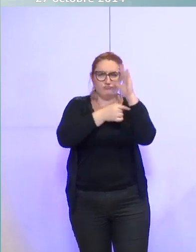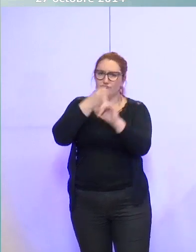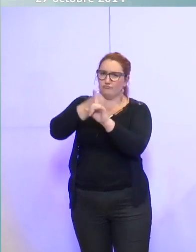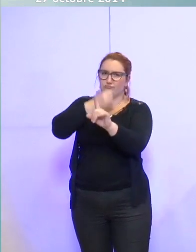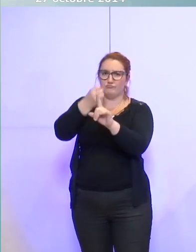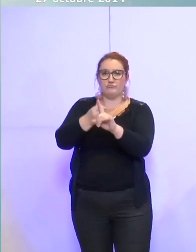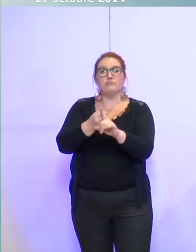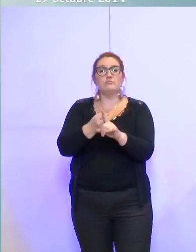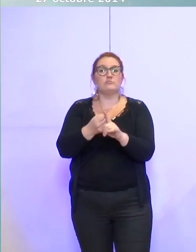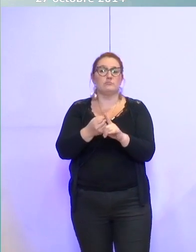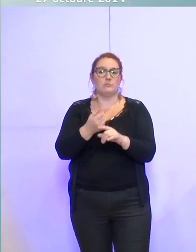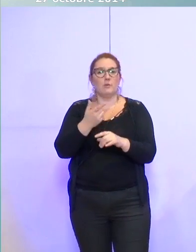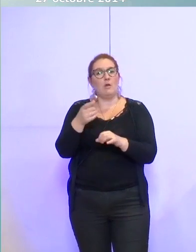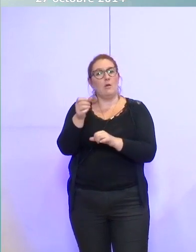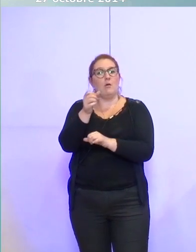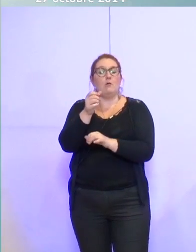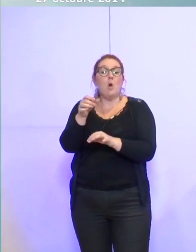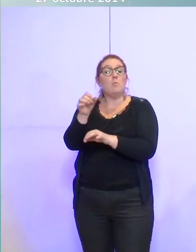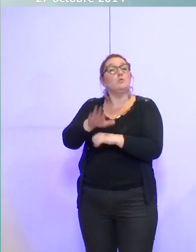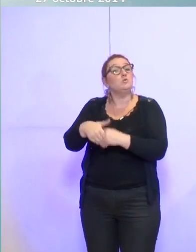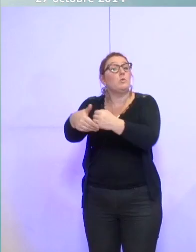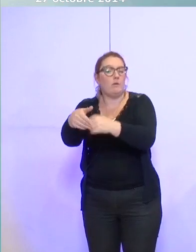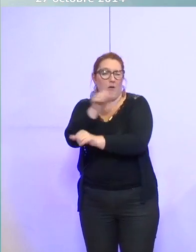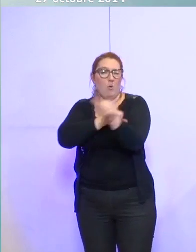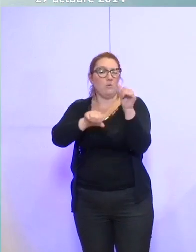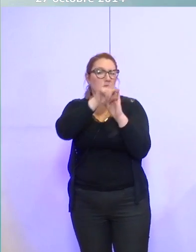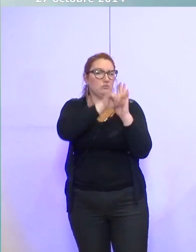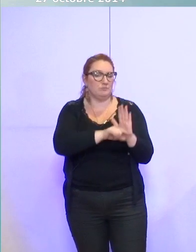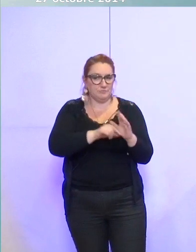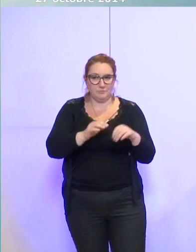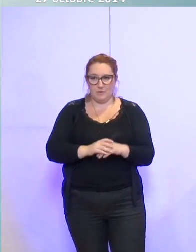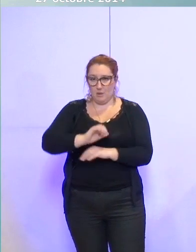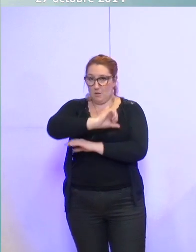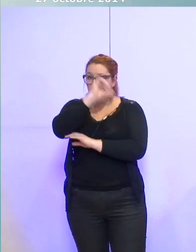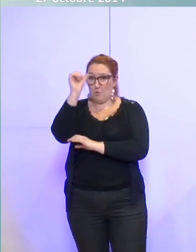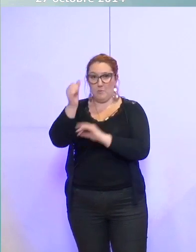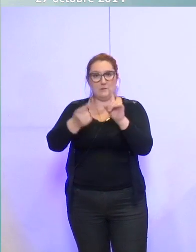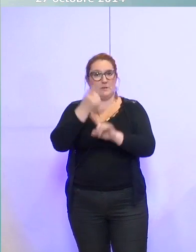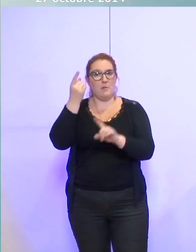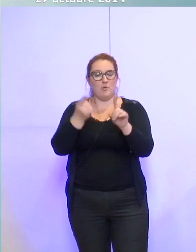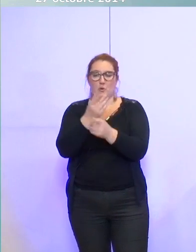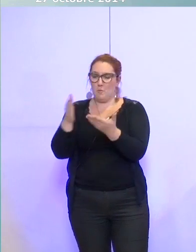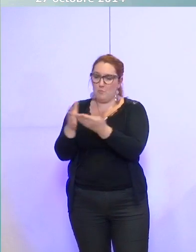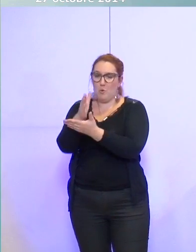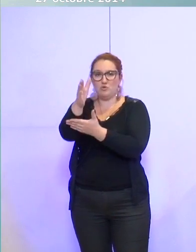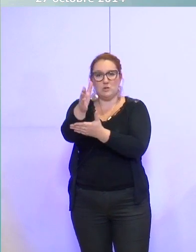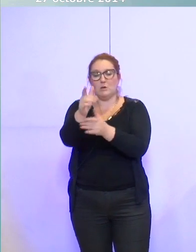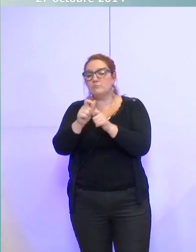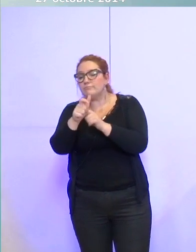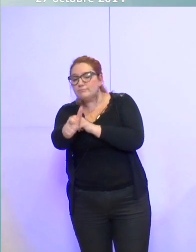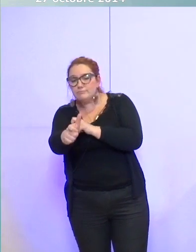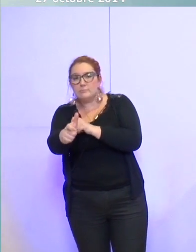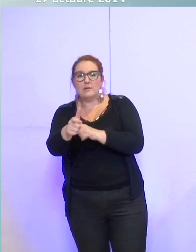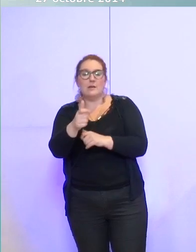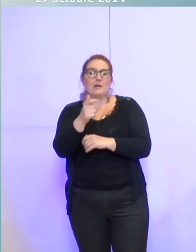liées à notre soutien sur ce projet. La première, c'est de souligner que ce projet doit développer des complémentarités avec